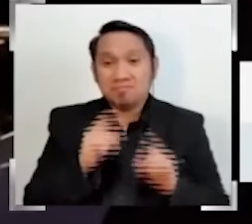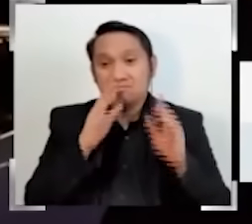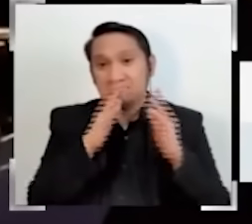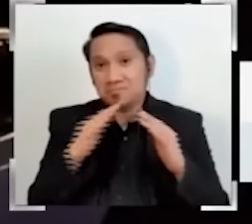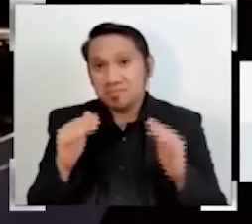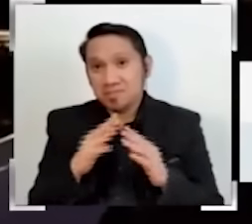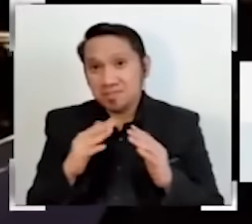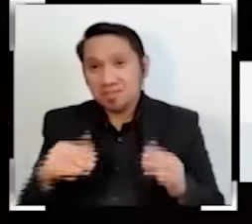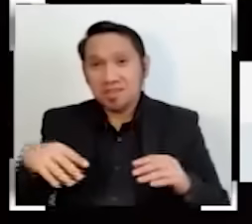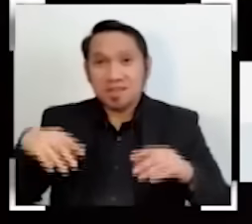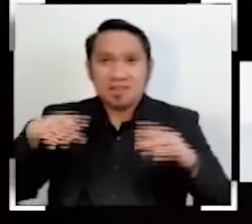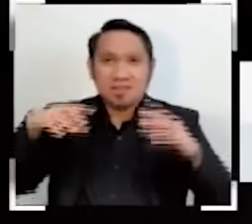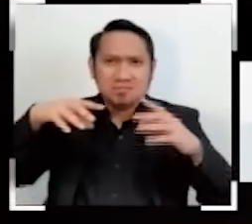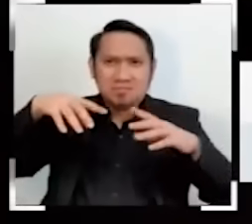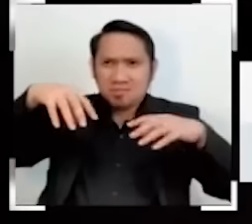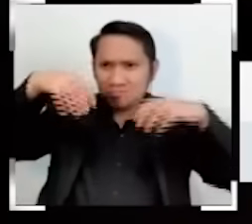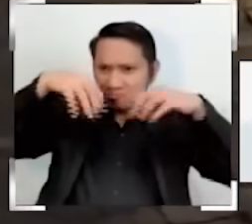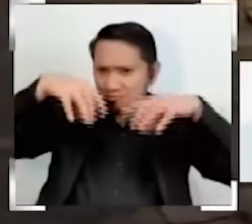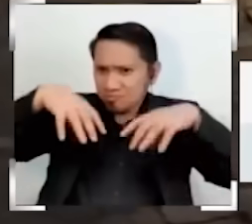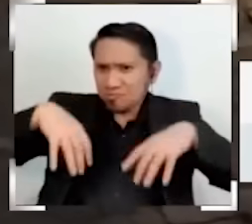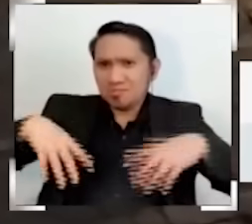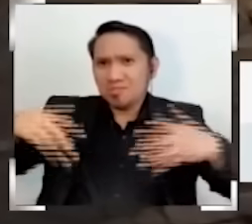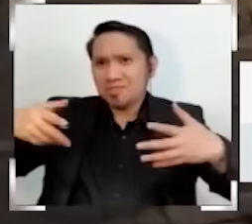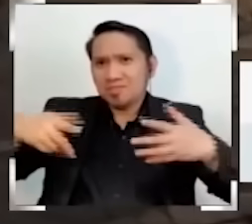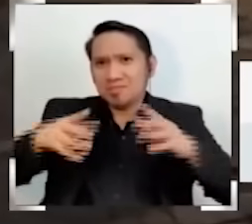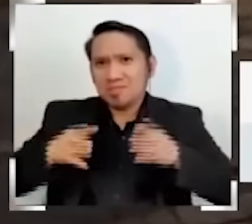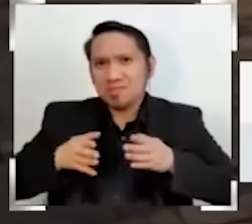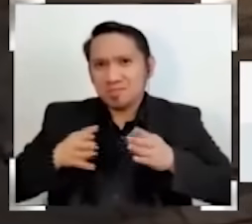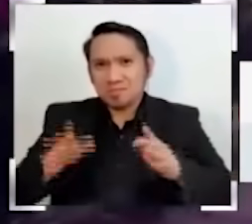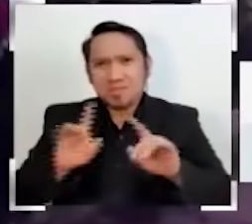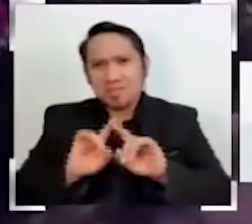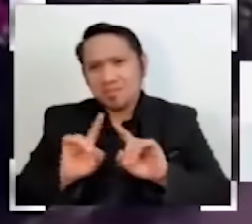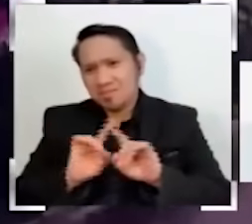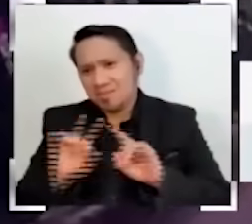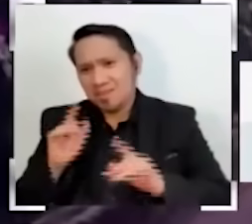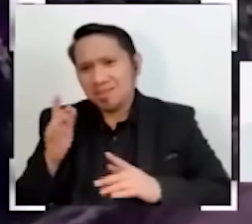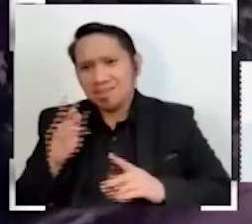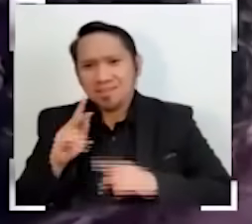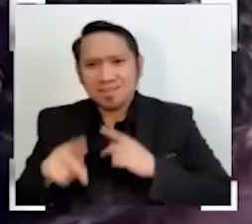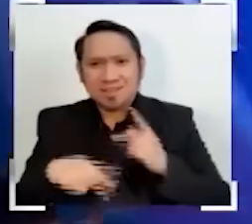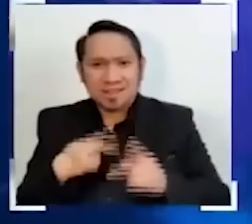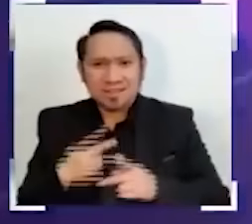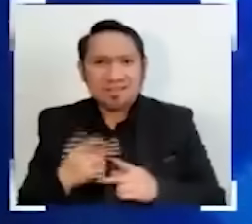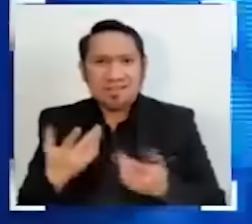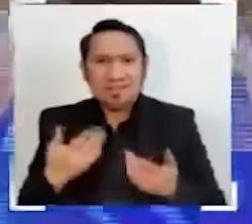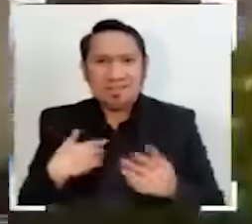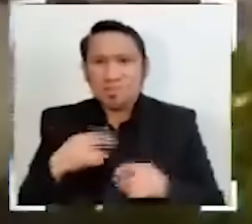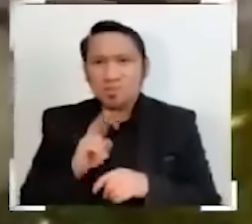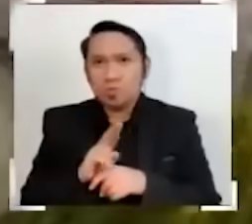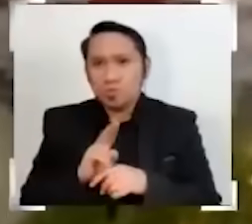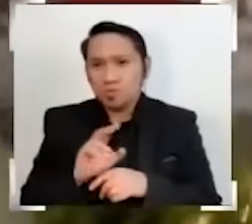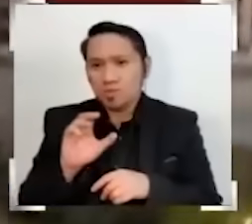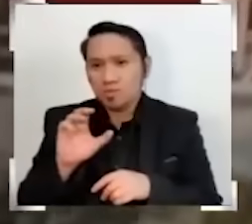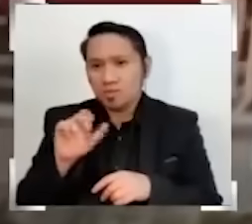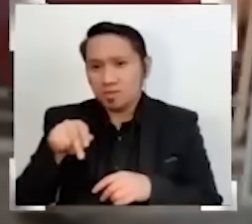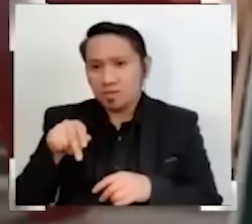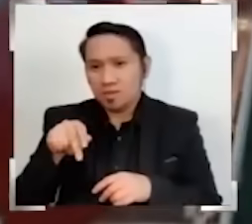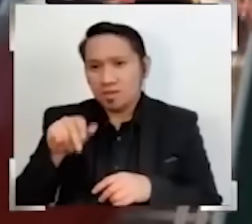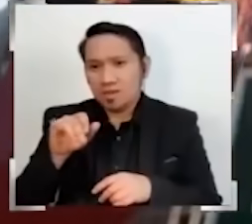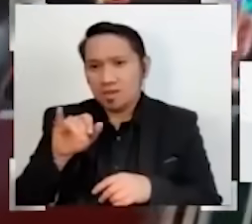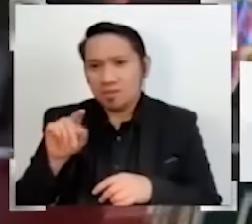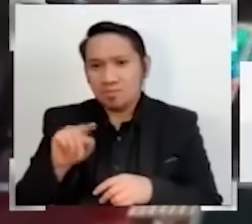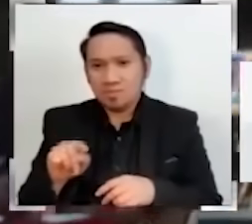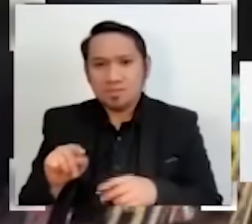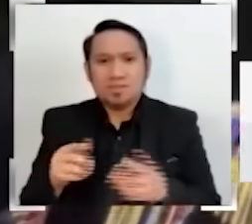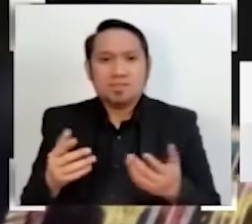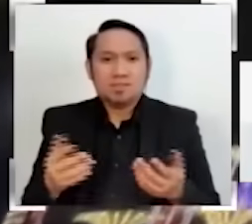chandelier sa kalsada, hanggang sa iba pang dekorasyon, gawa lahat sa coffees. Sa Luansing Plaza